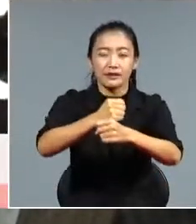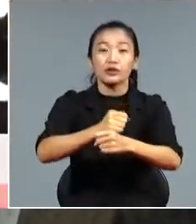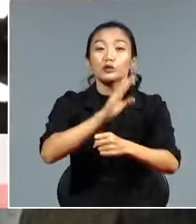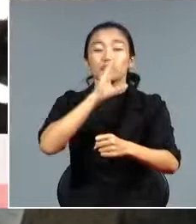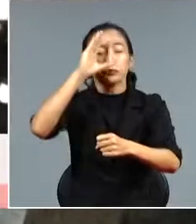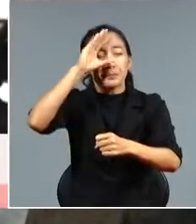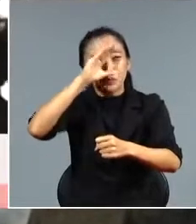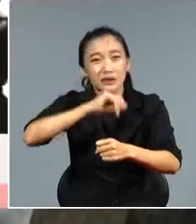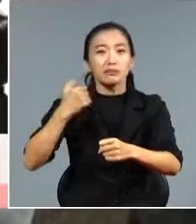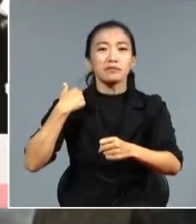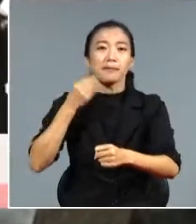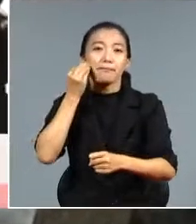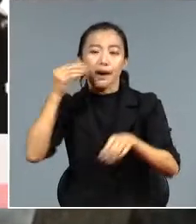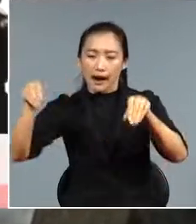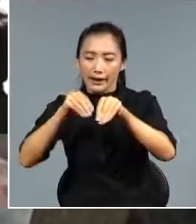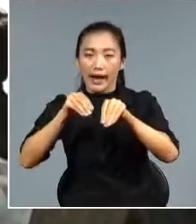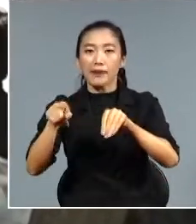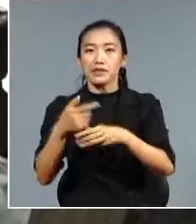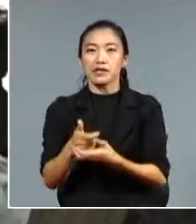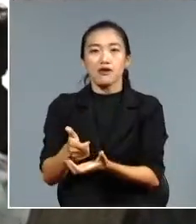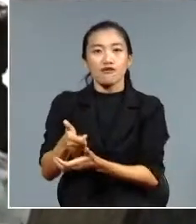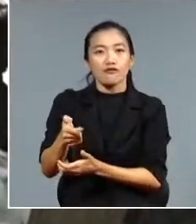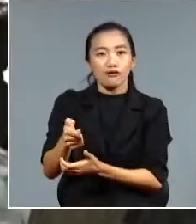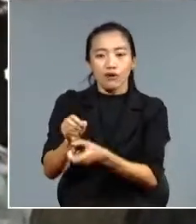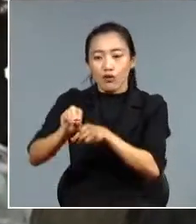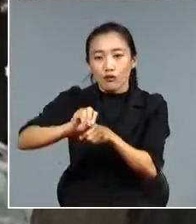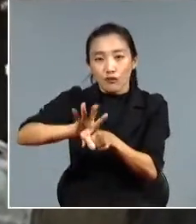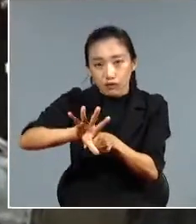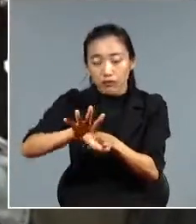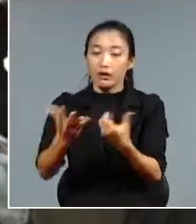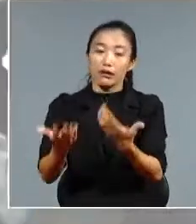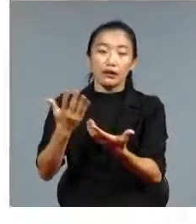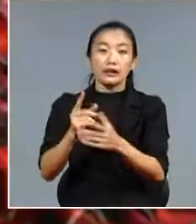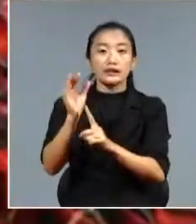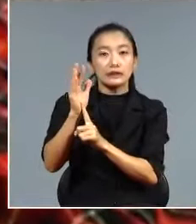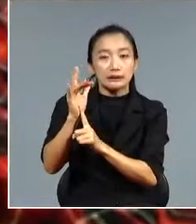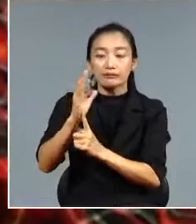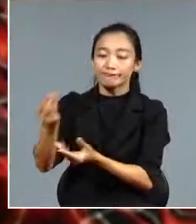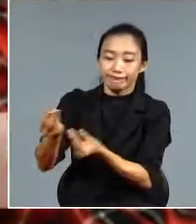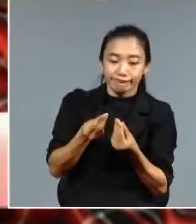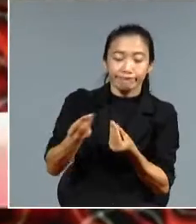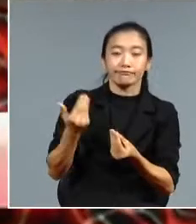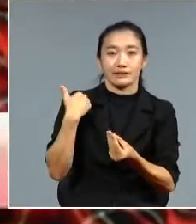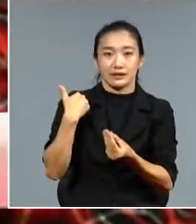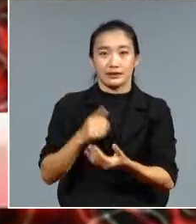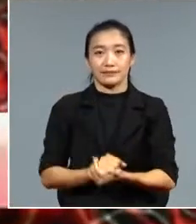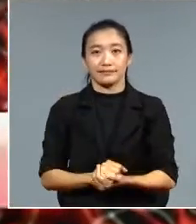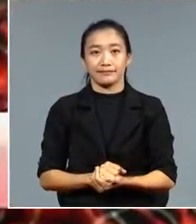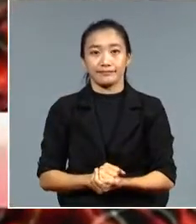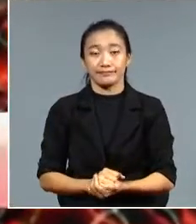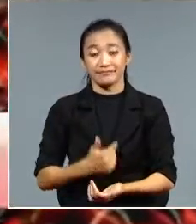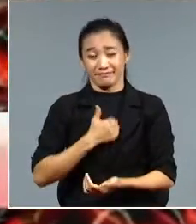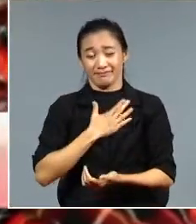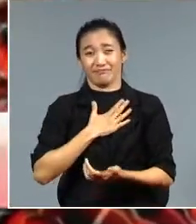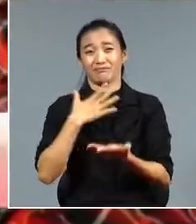ทำธุระอะไรอ่ะลองฟังเสียงกันดูครับ เศษบ้านมาก็มันเป็นแบบนี้จน